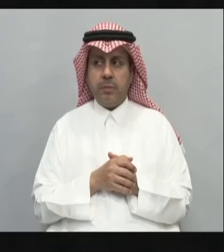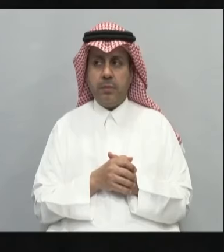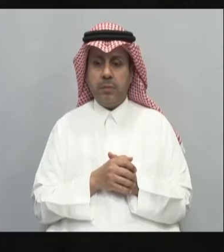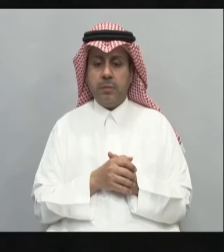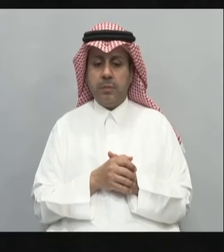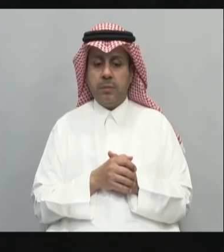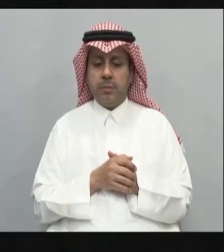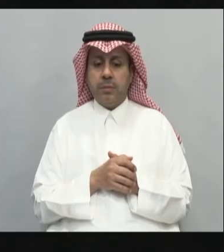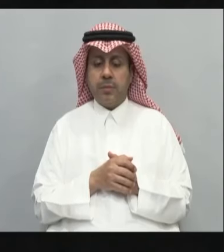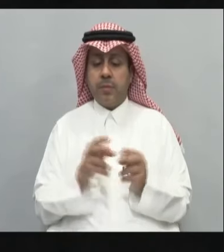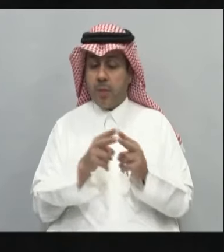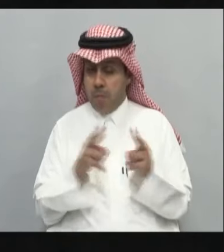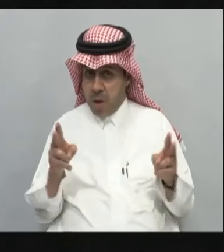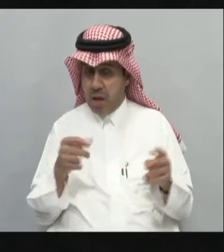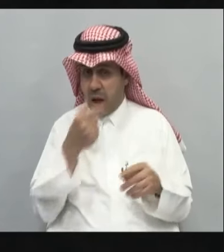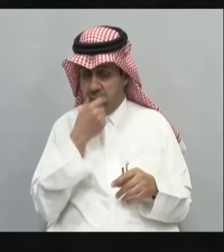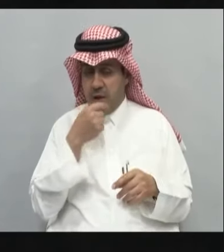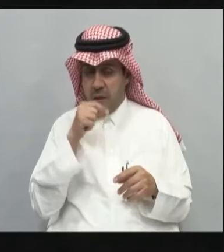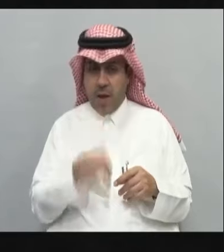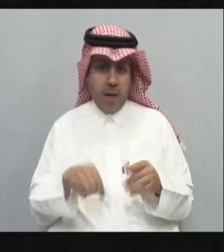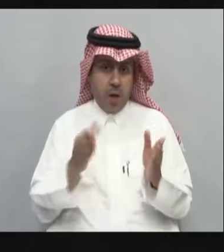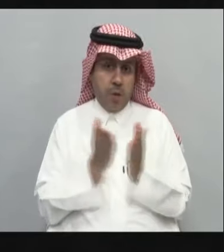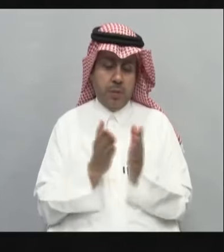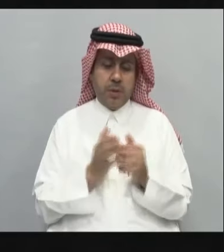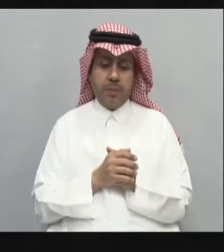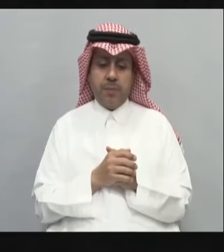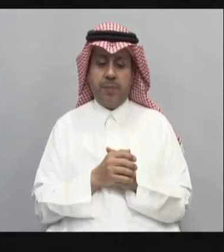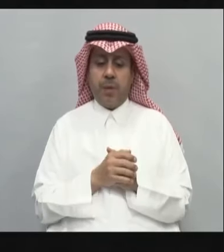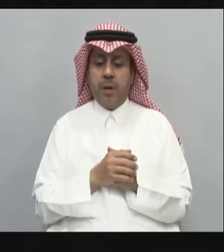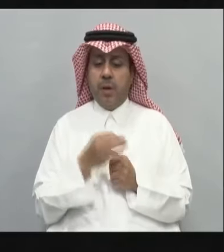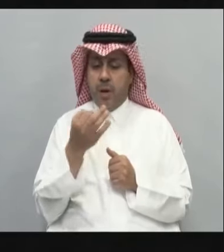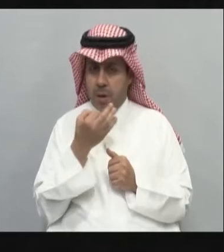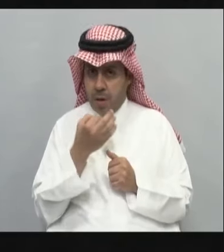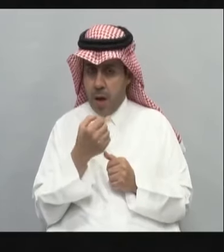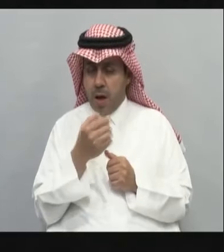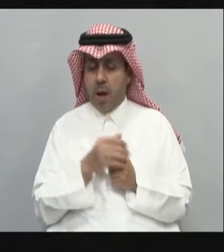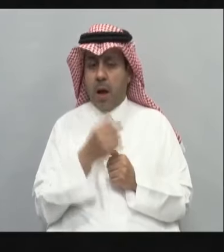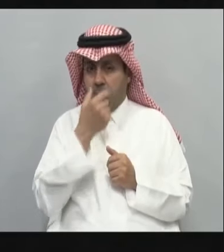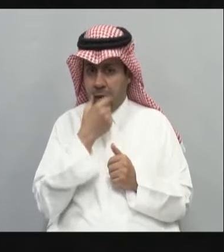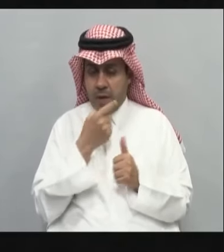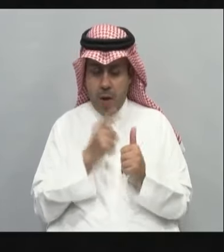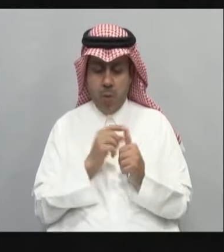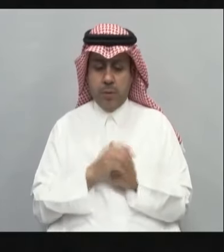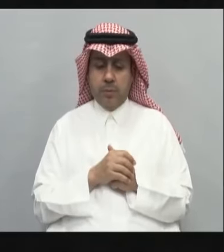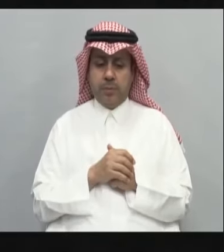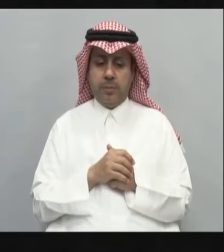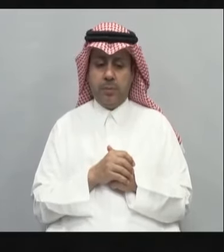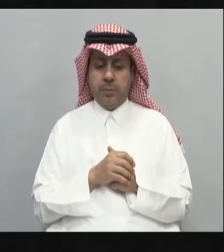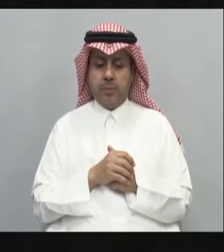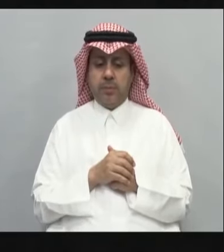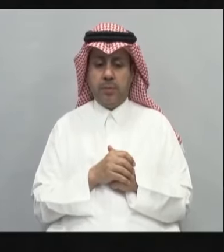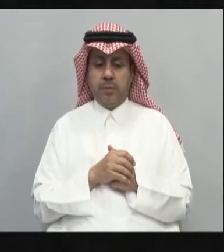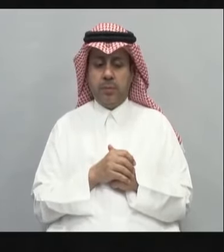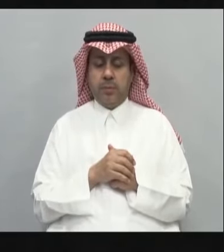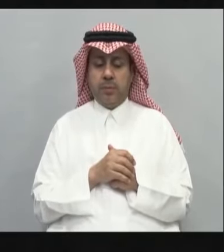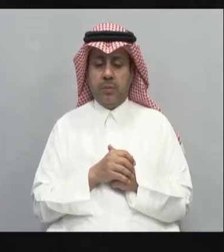الى بيان حديث درس اليوم نقرا الحديث اولا ثم بعد ذلك